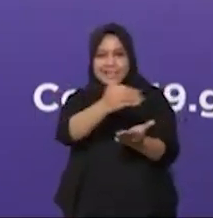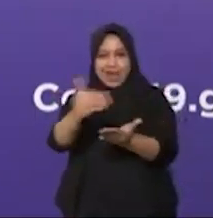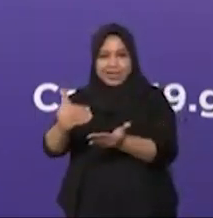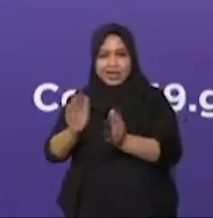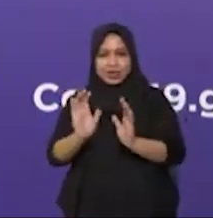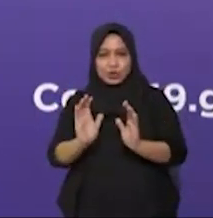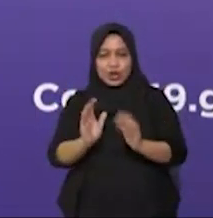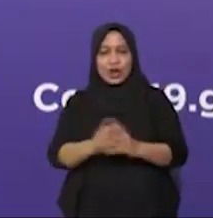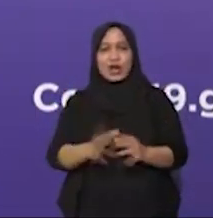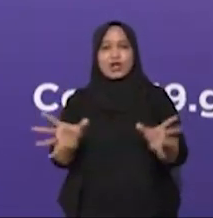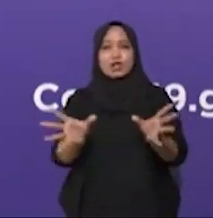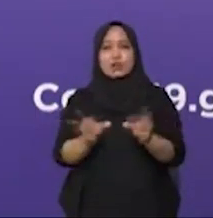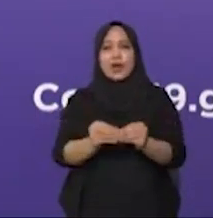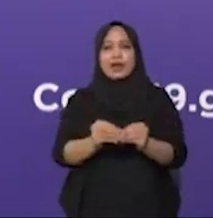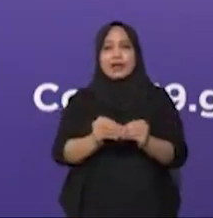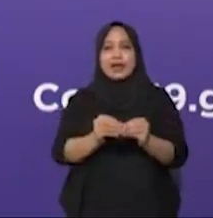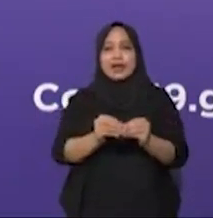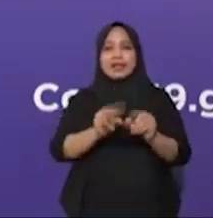ada